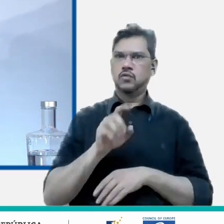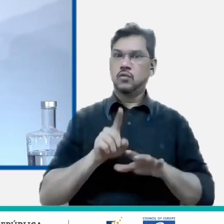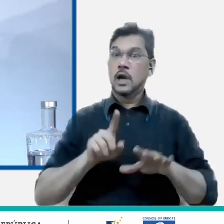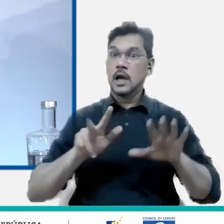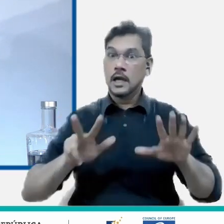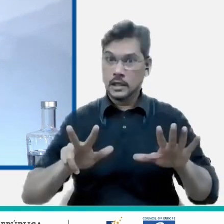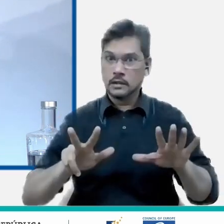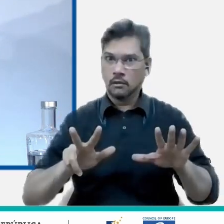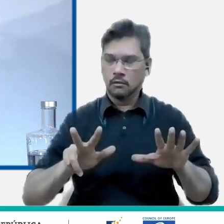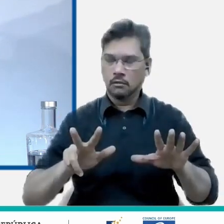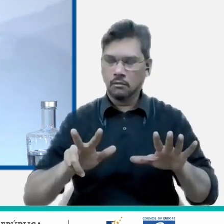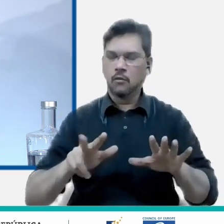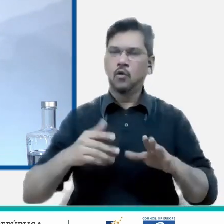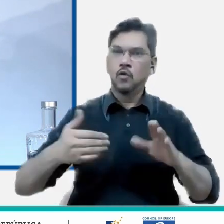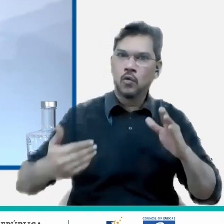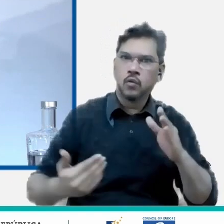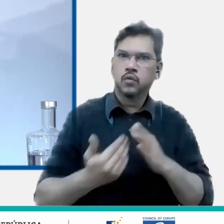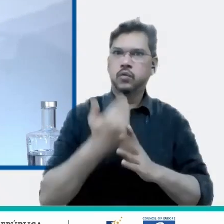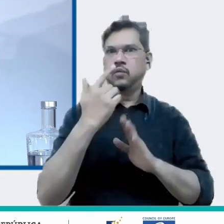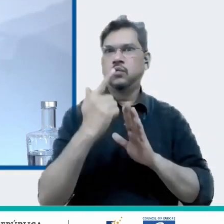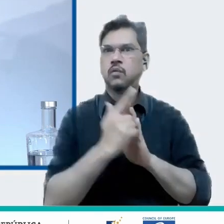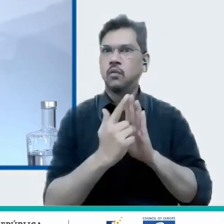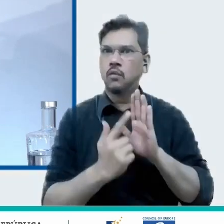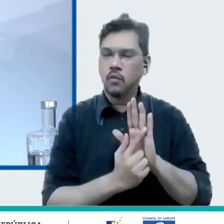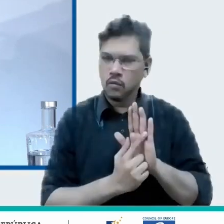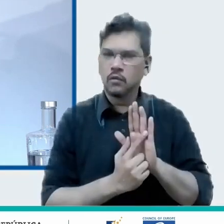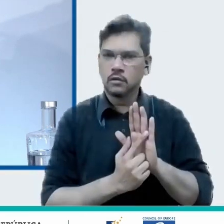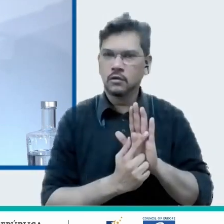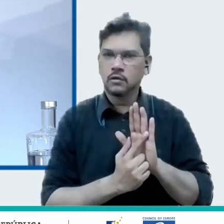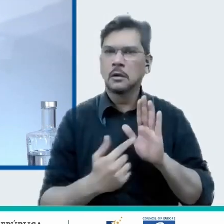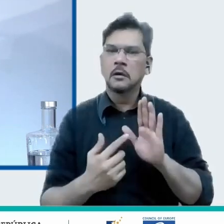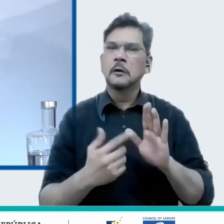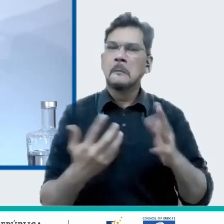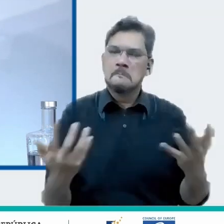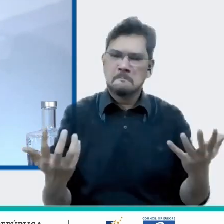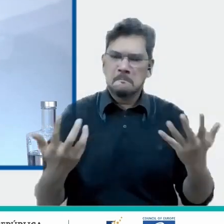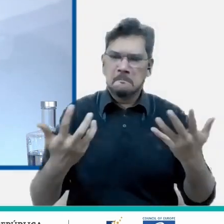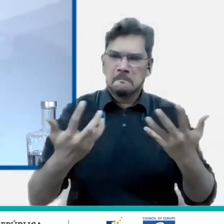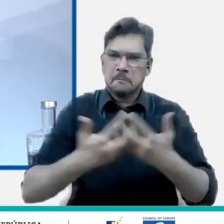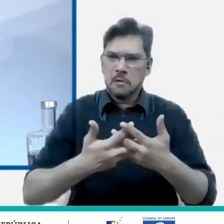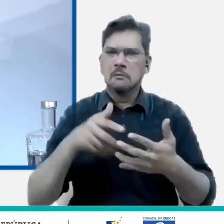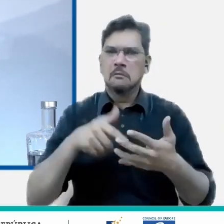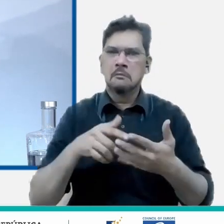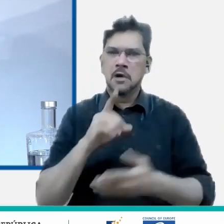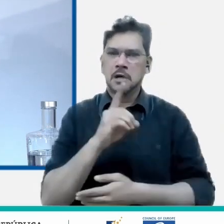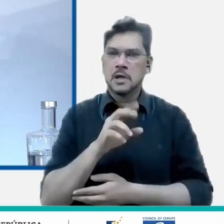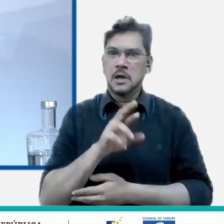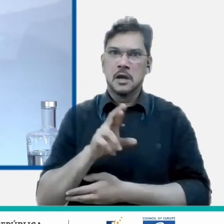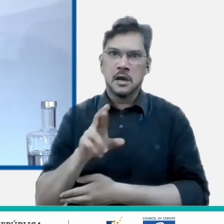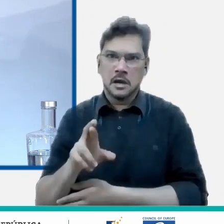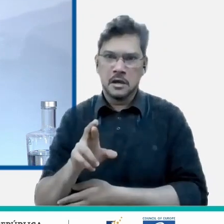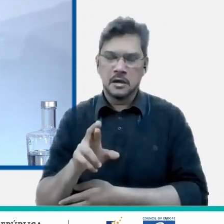бедствий. И мы пошли немножко дальше. Создали специальную подсистему, в которой аккумулировалась национальная платформа по снижению риска